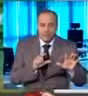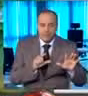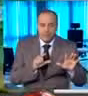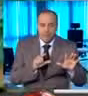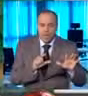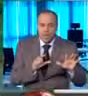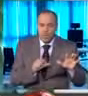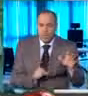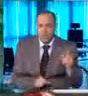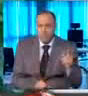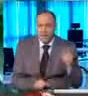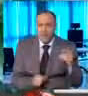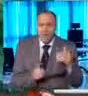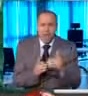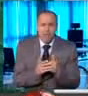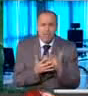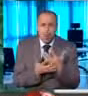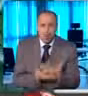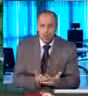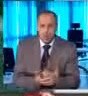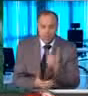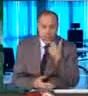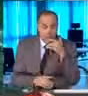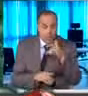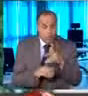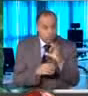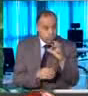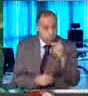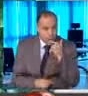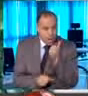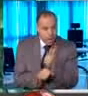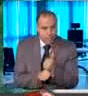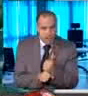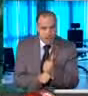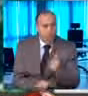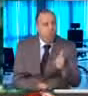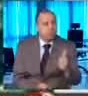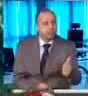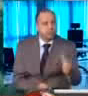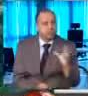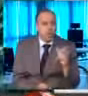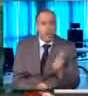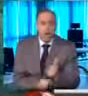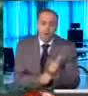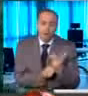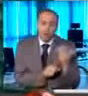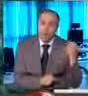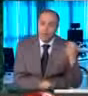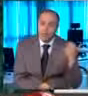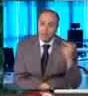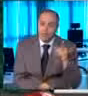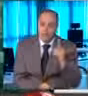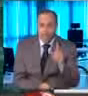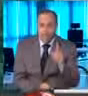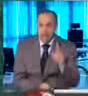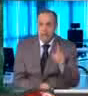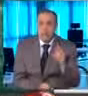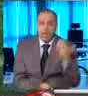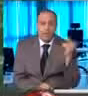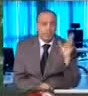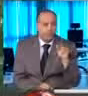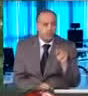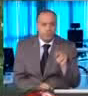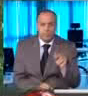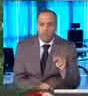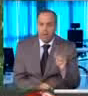75,200 طن، ولتبدو بشائر صابة البرتقال لهذه السنة جيدة بالمقارنة بالسنة الماضية وسابقتها.